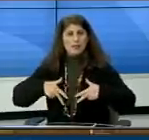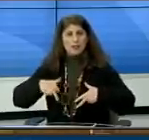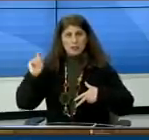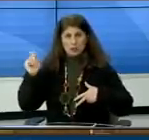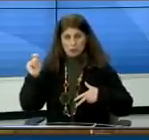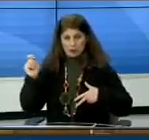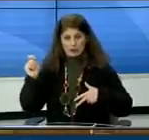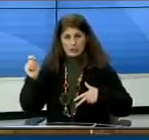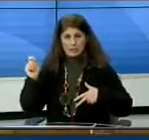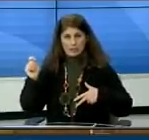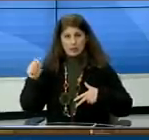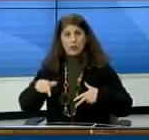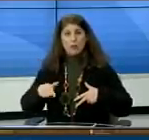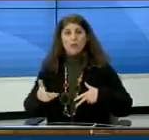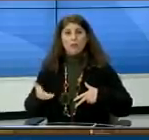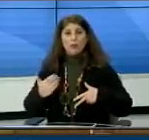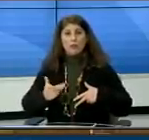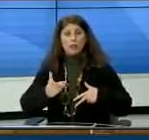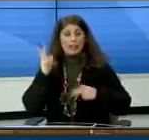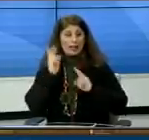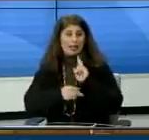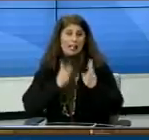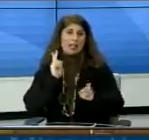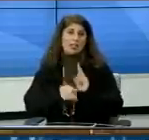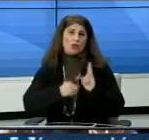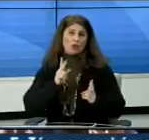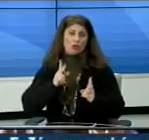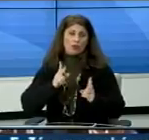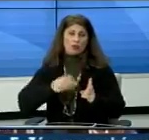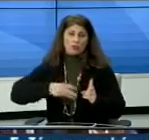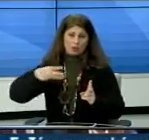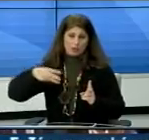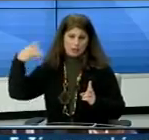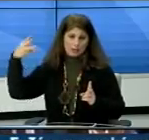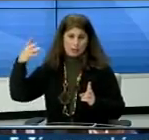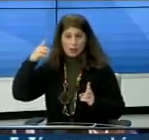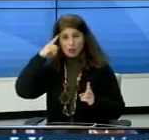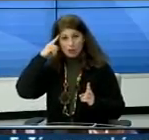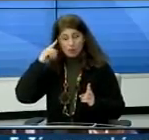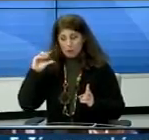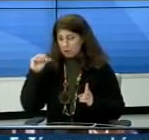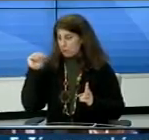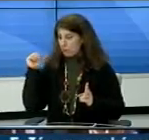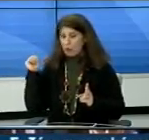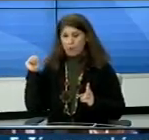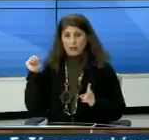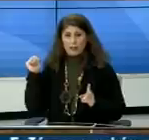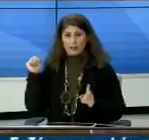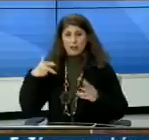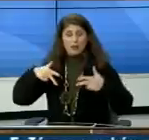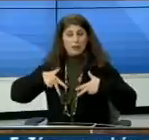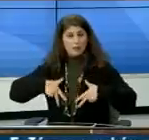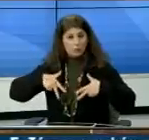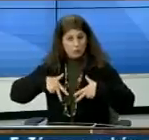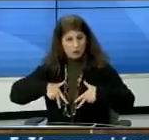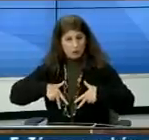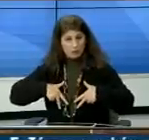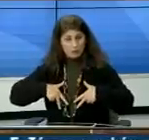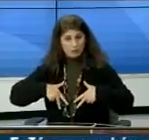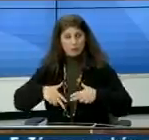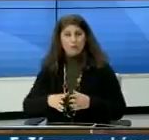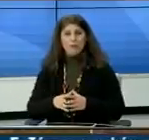πολιτικής για τον οποίο να μην μας εγκάλεσε ο ΣΥΡΙΖΑ. Και νομίζω ότι από προχθές οι υπουργοί μας,